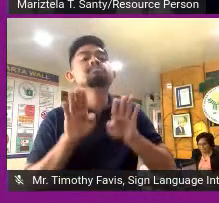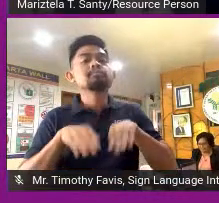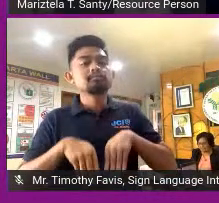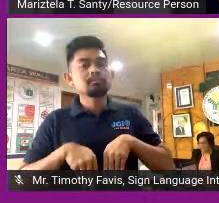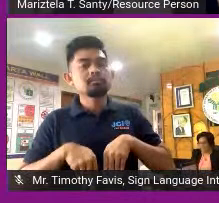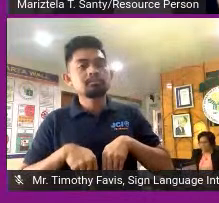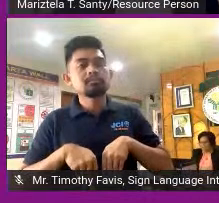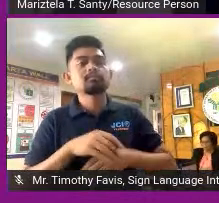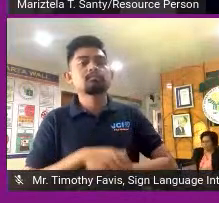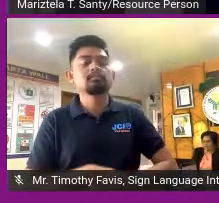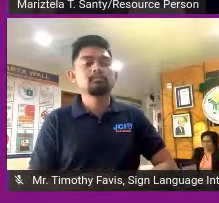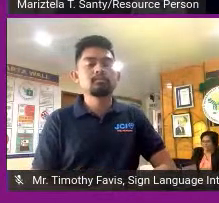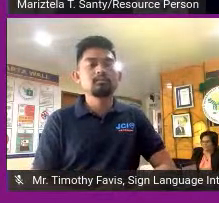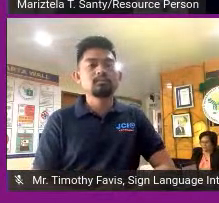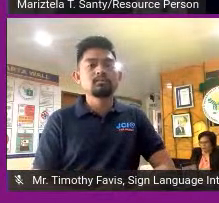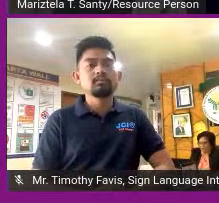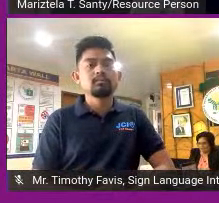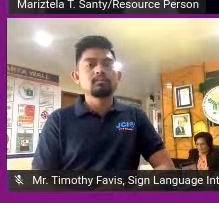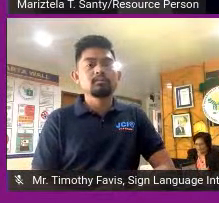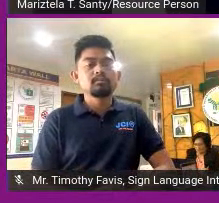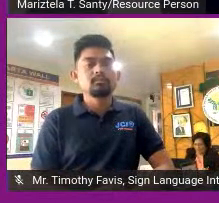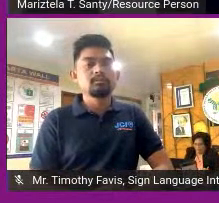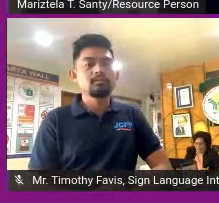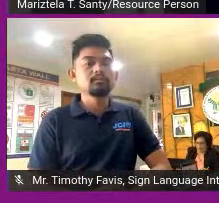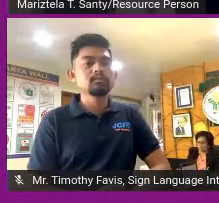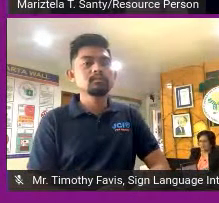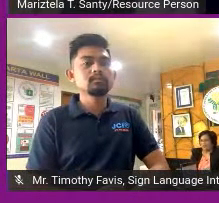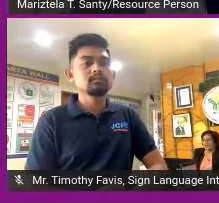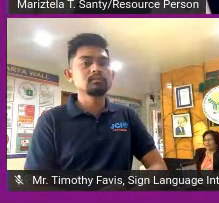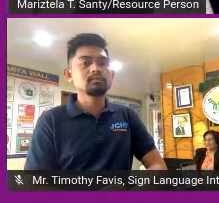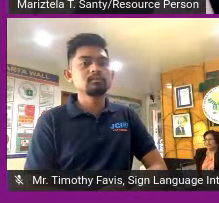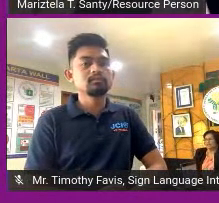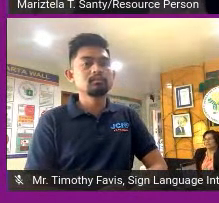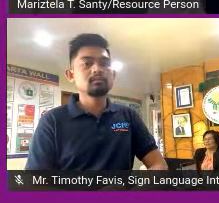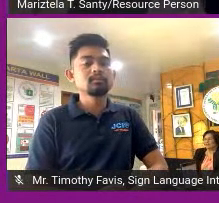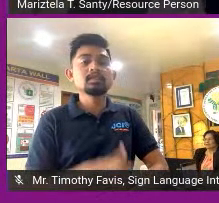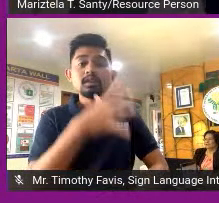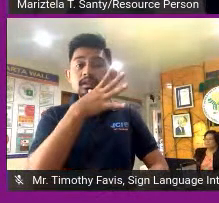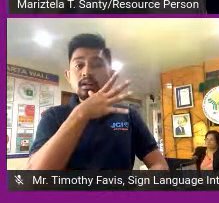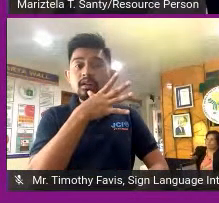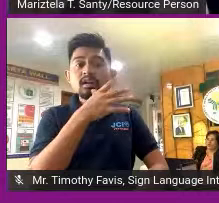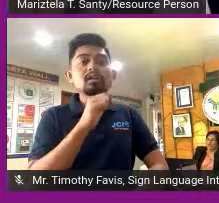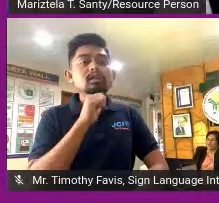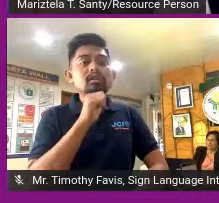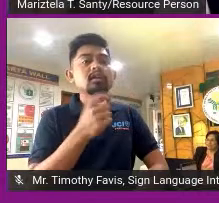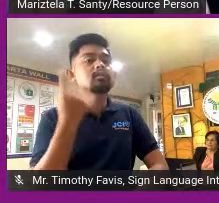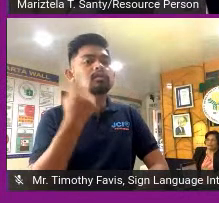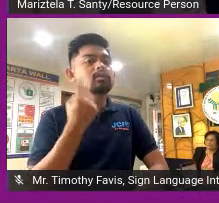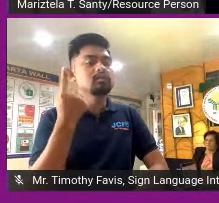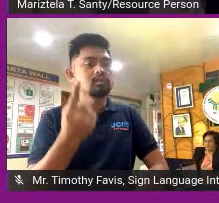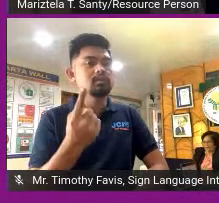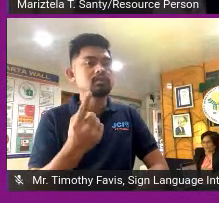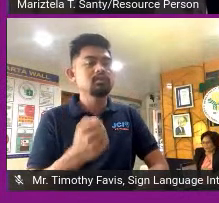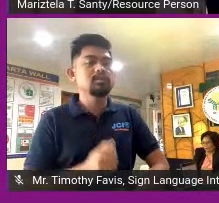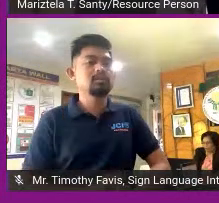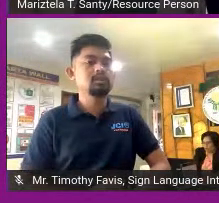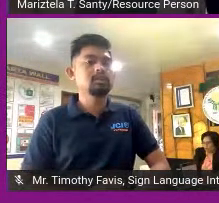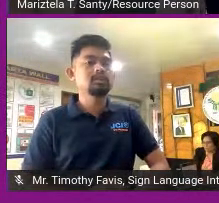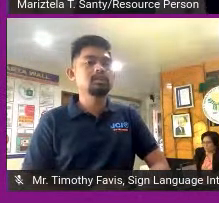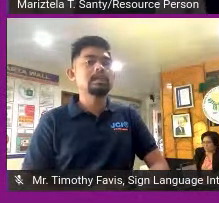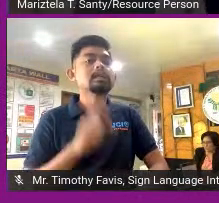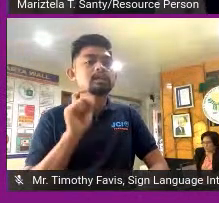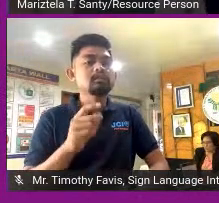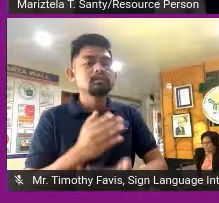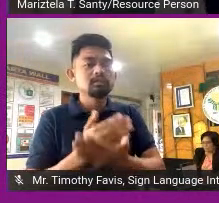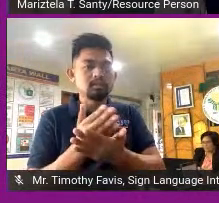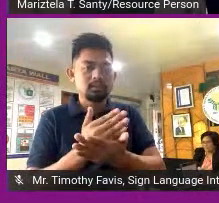Pagpasa ng pampamilya at pangkomunidad na gawain. Because ang nanay ay hindi lang yung productive but reproductive roles